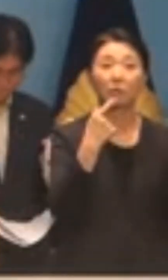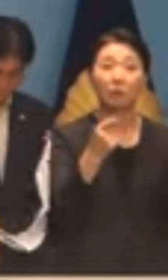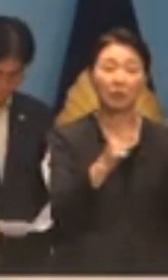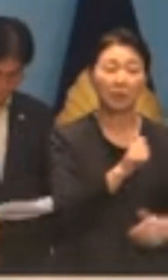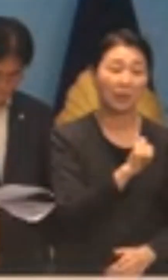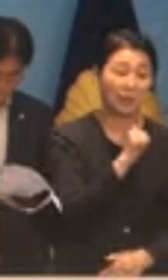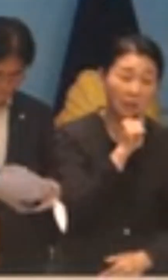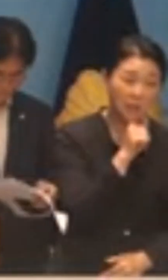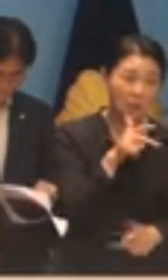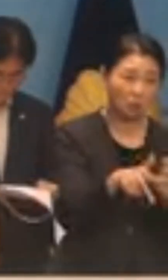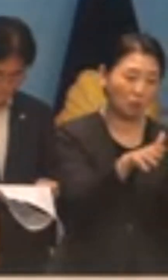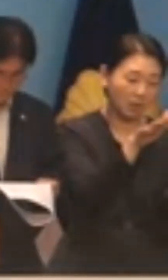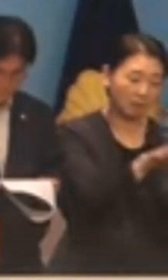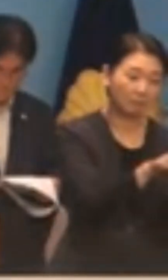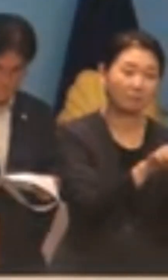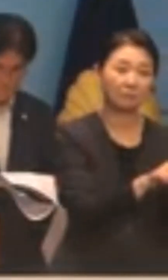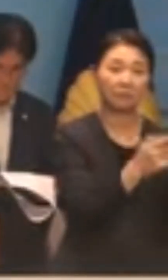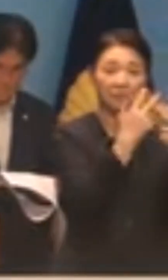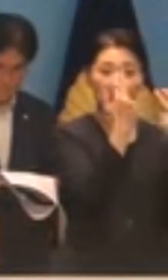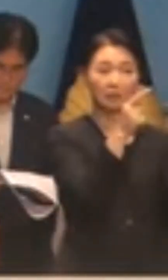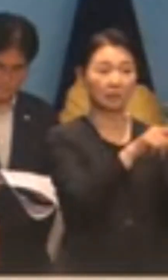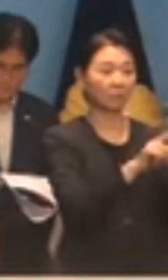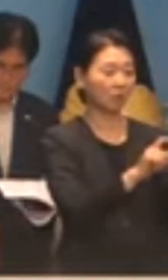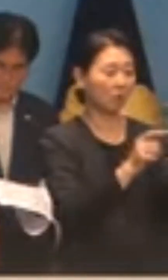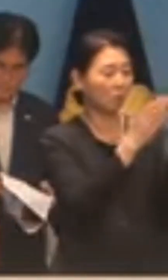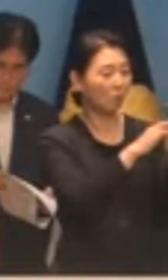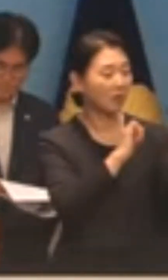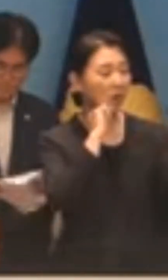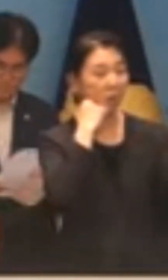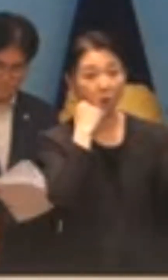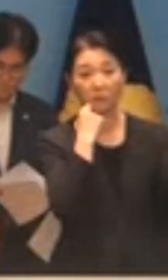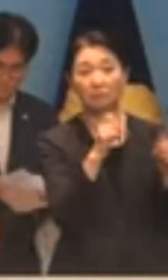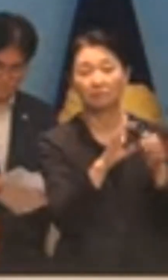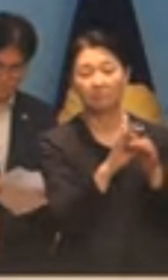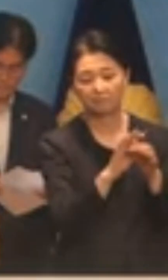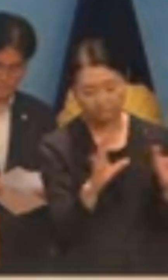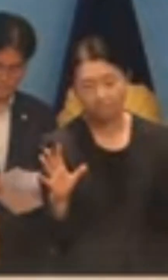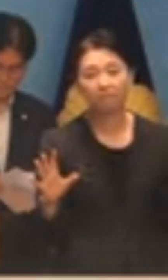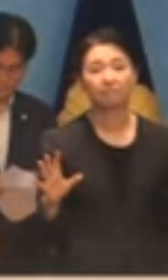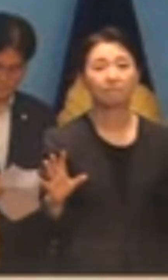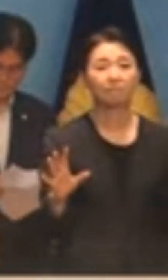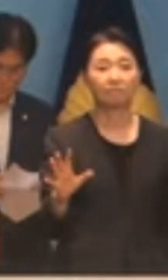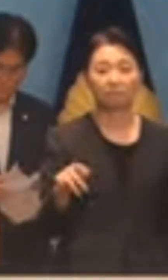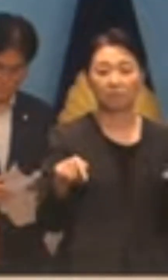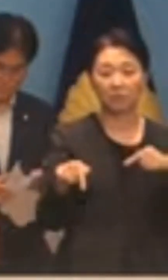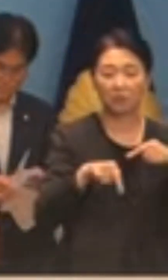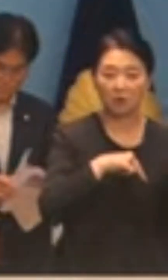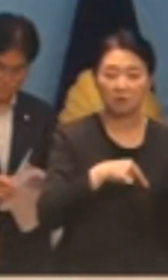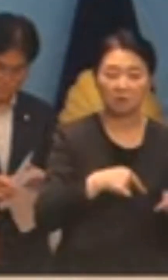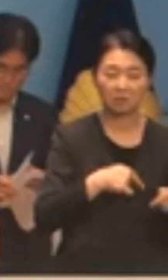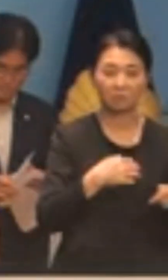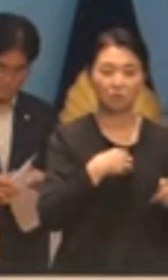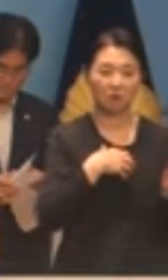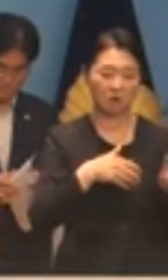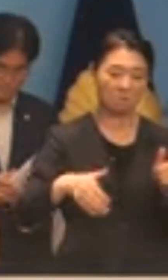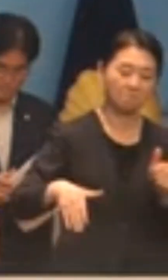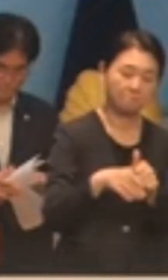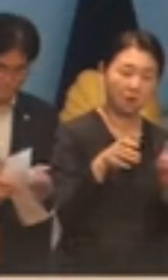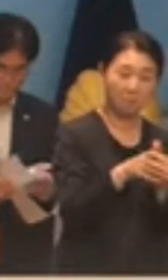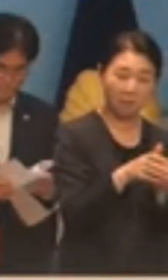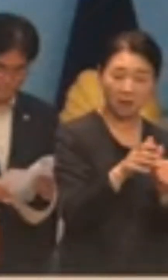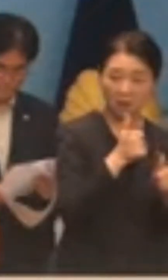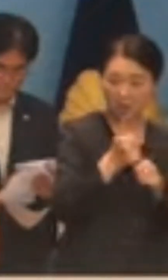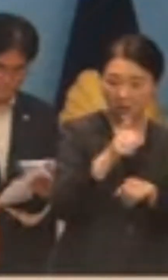가난했던 손영동, 이재명은 어려운 환경을 극복하고 숱한 정치적 위기를 돌파하며